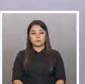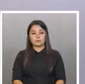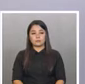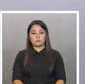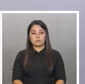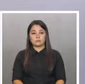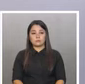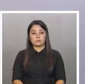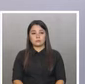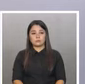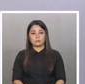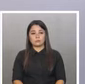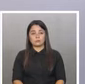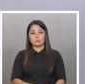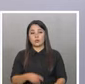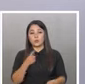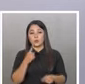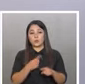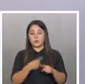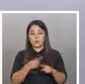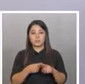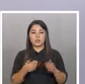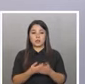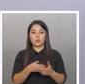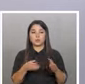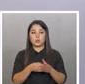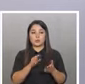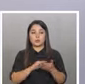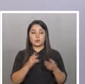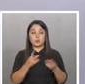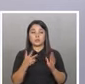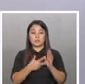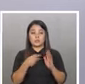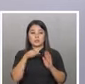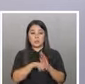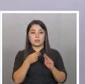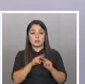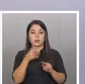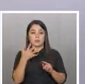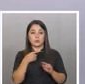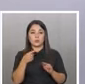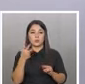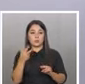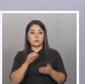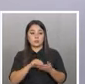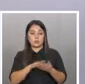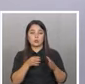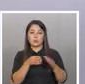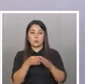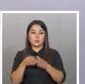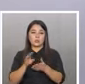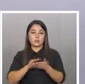Себебі біз қазір қосылғыштарды топтастыруымыз қажет. Ал енді қараңыздар. Тең f квадрат азайту